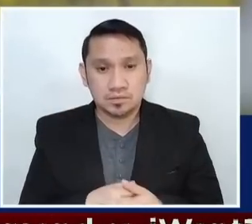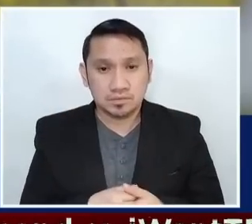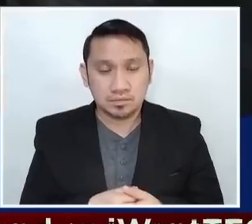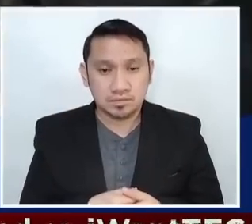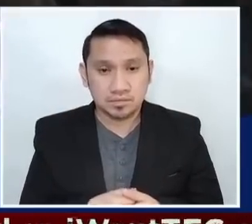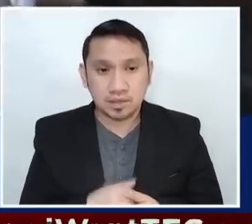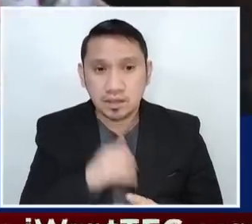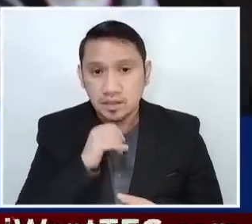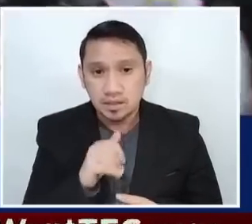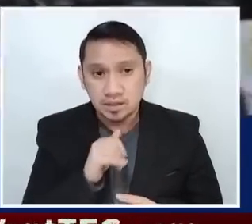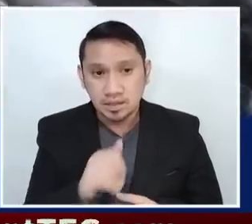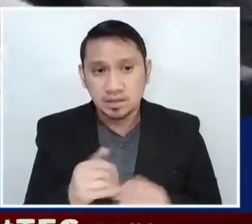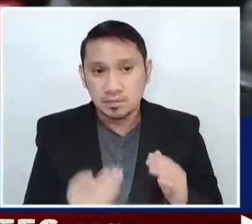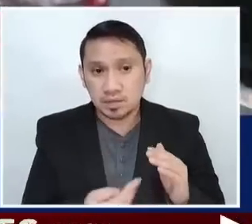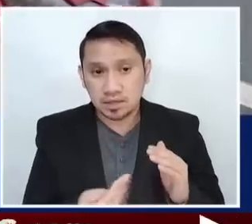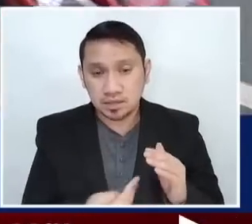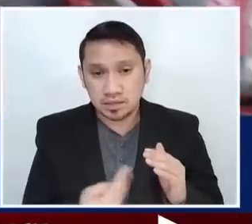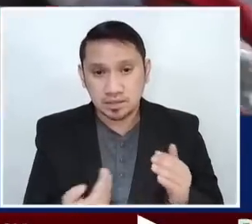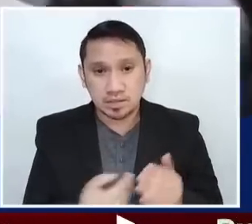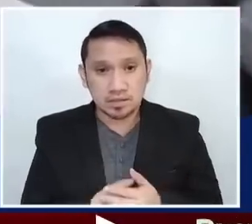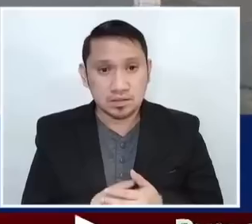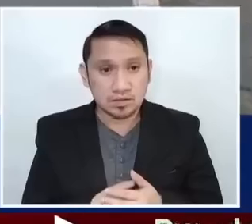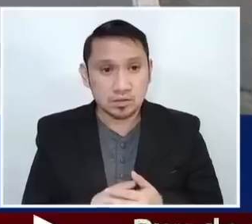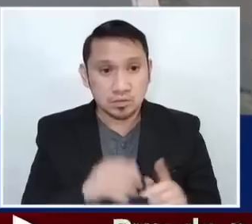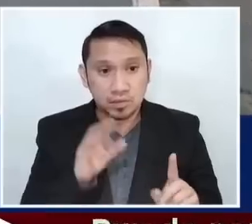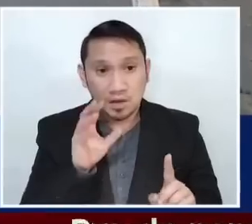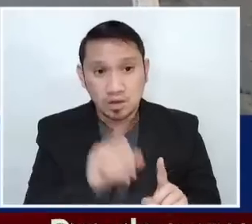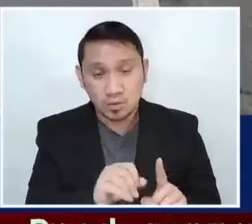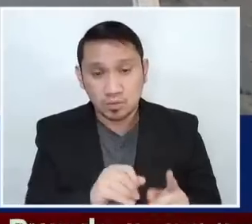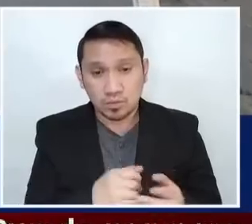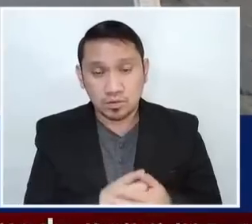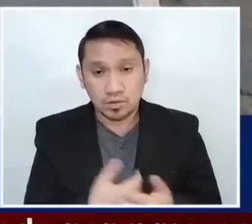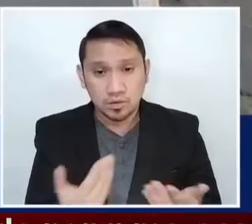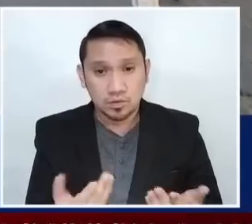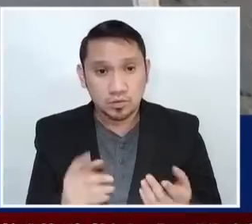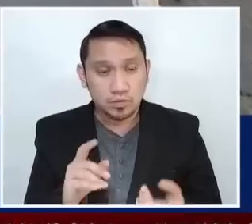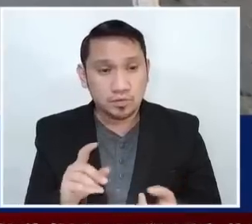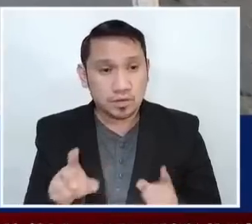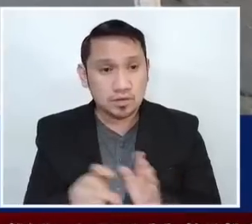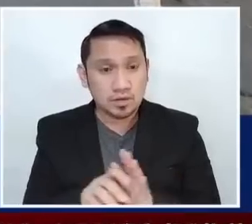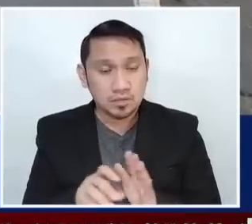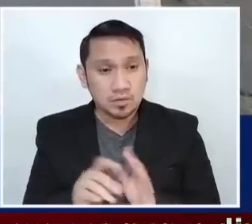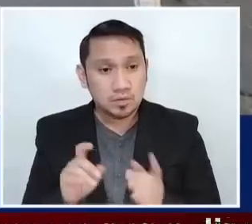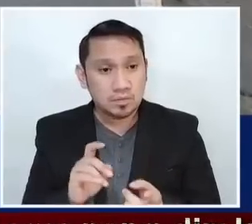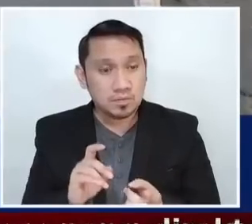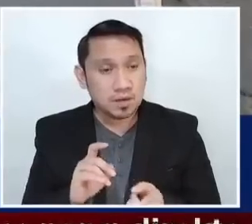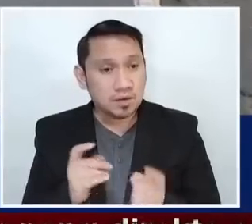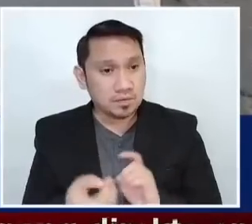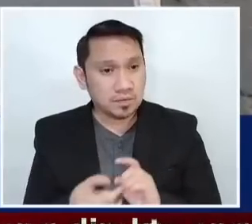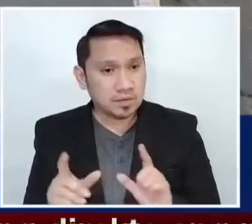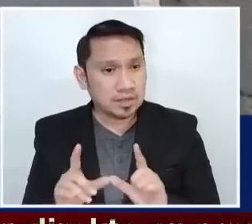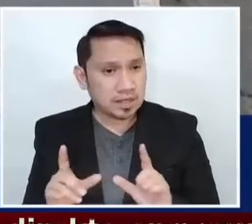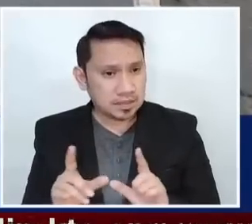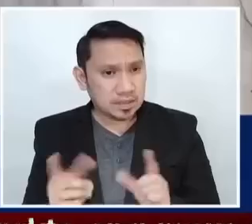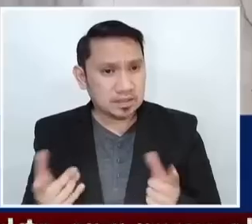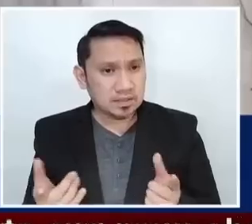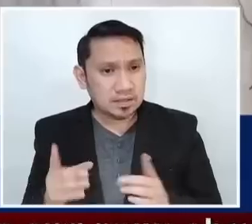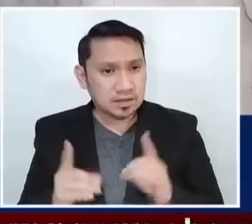gawing bataya ng mga huli sa no contact apprehension sa pag-renew ng rehistro ng sasakyan o ng driver's